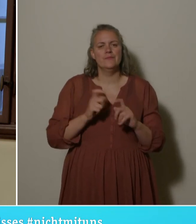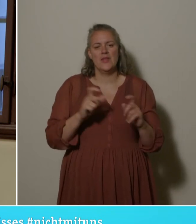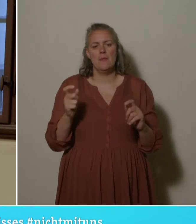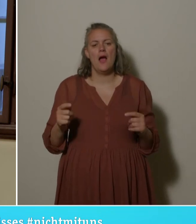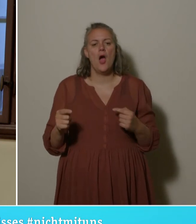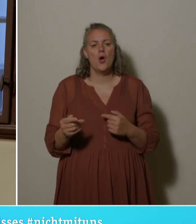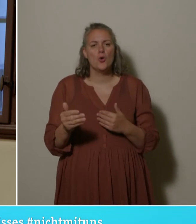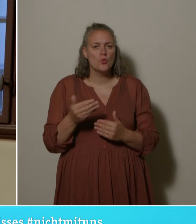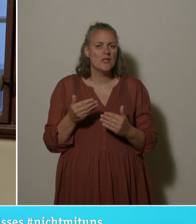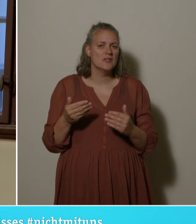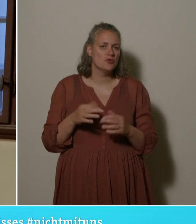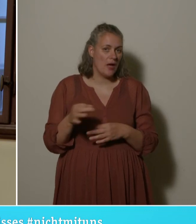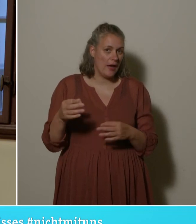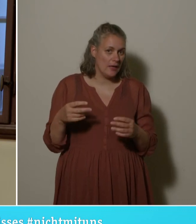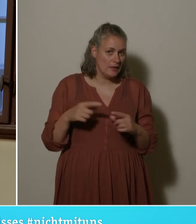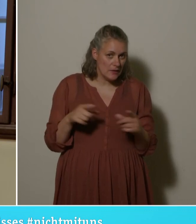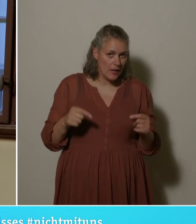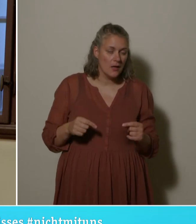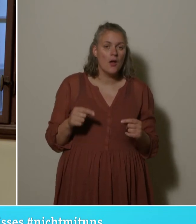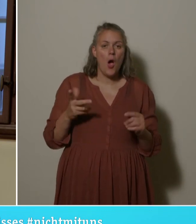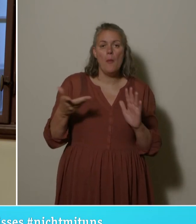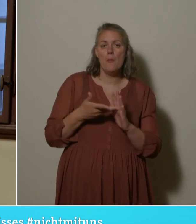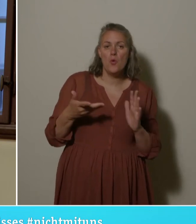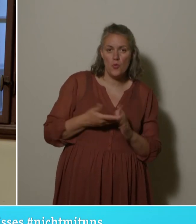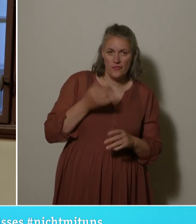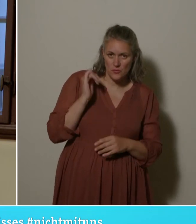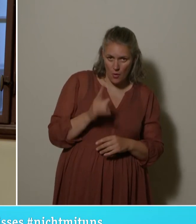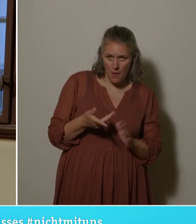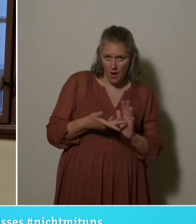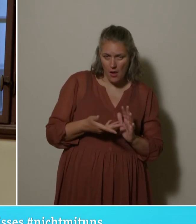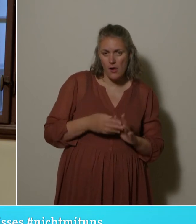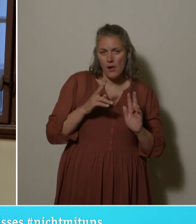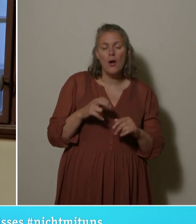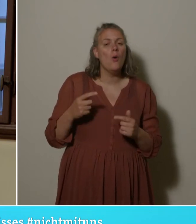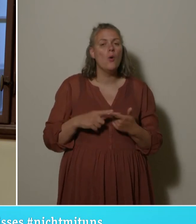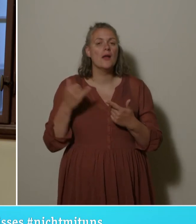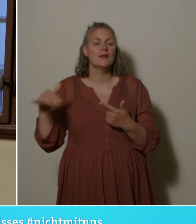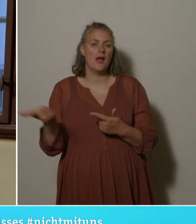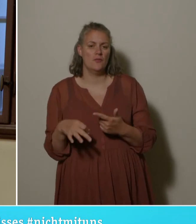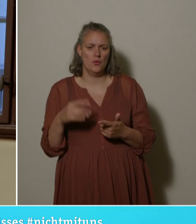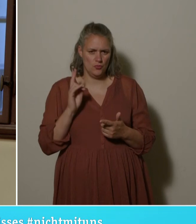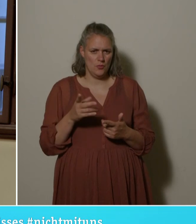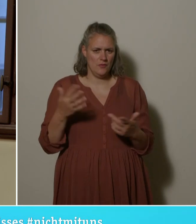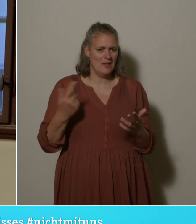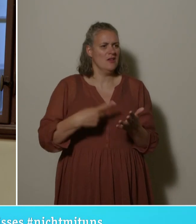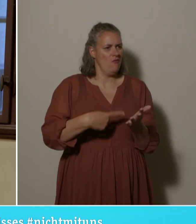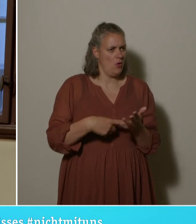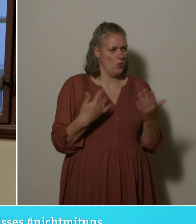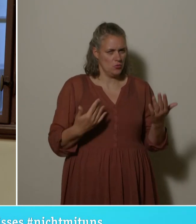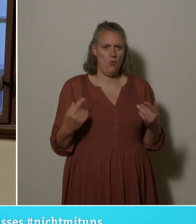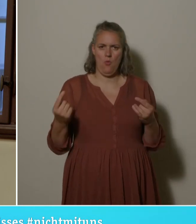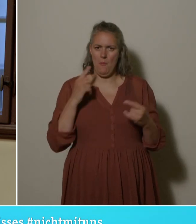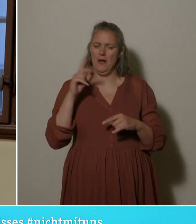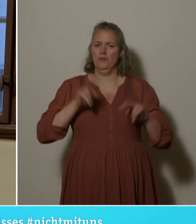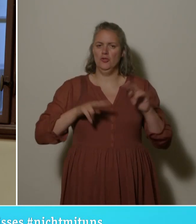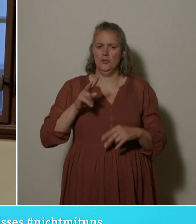es jetzt geprüft oder wird es jetzt sofort eingeführt? Das ist doch jetzt der Punkt, wo Sie sich unterscheiden in der Wahrnehmung zu dem, was Sie tatsächlich fordern. Und jetzt sage